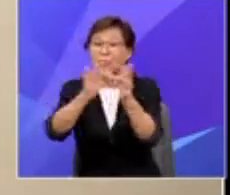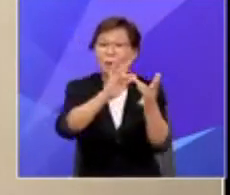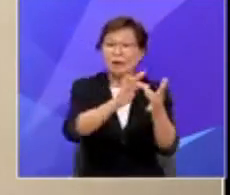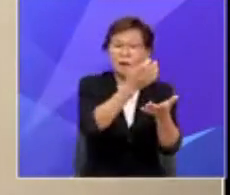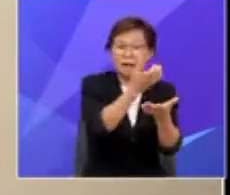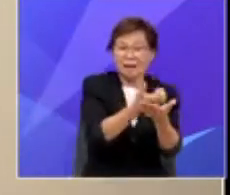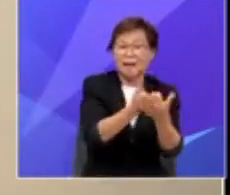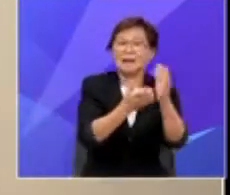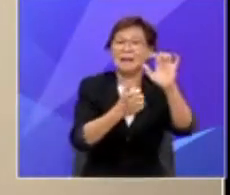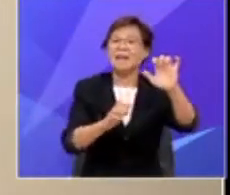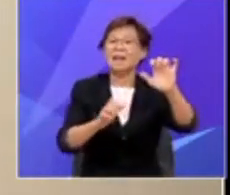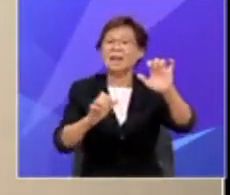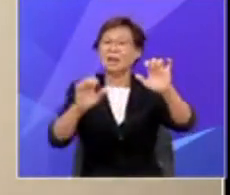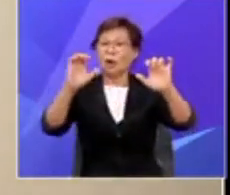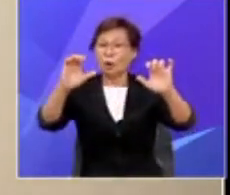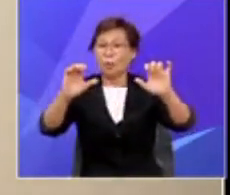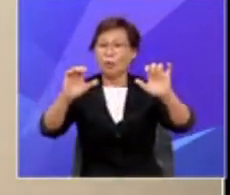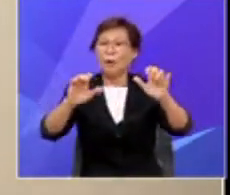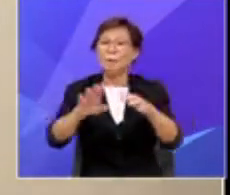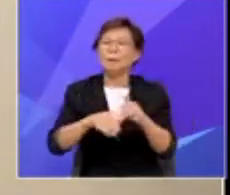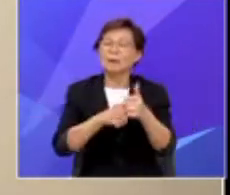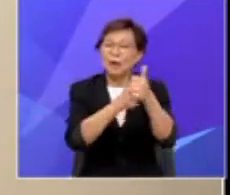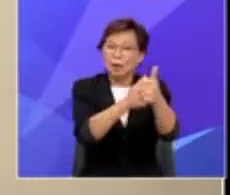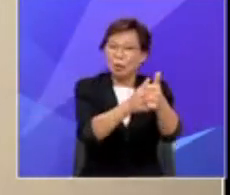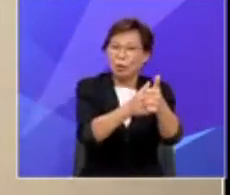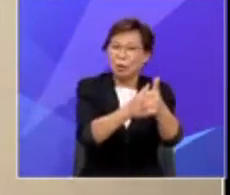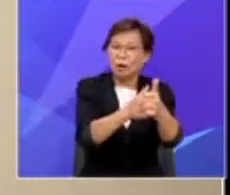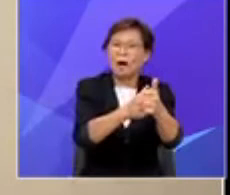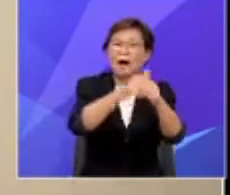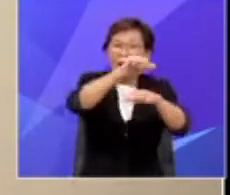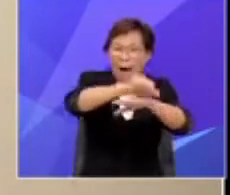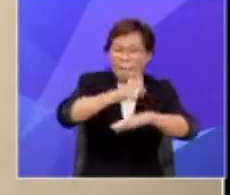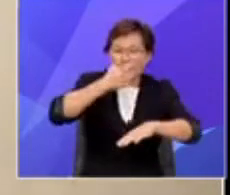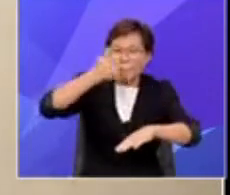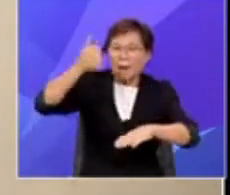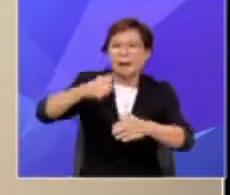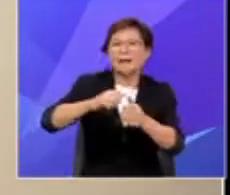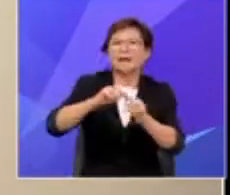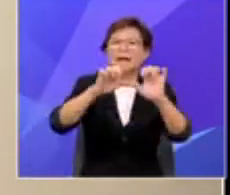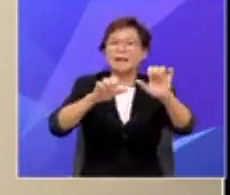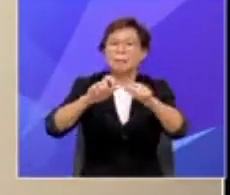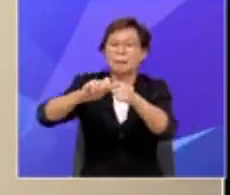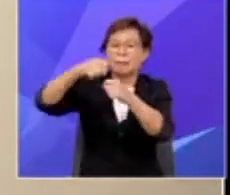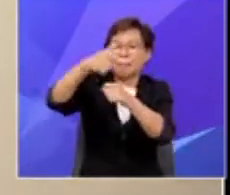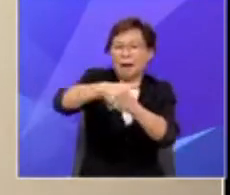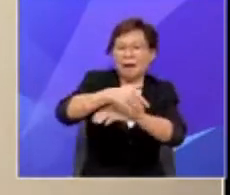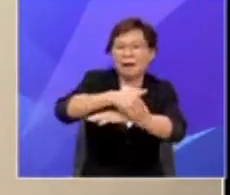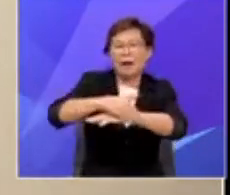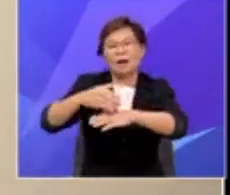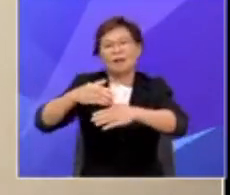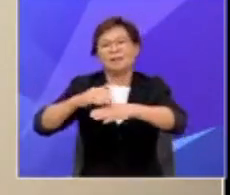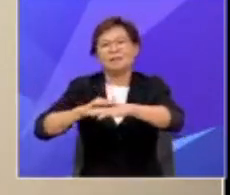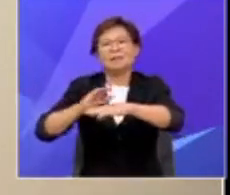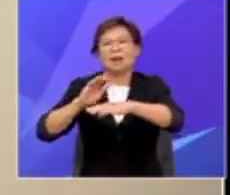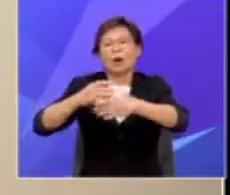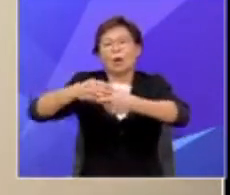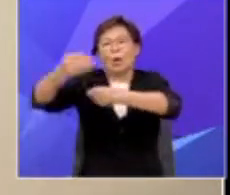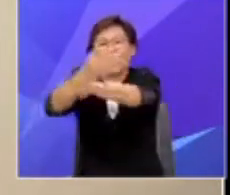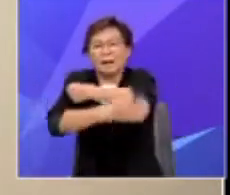berdasarkan awalan terbaik antarbangsa seperti penggunaan ini pembayaran bentar sempat Hai menerima